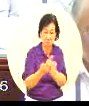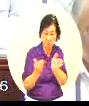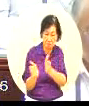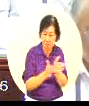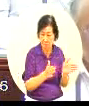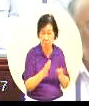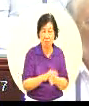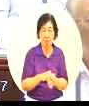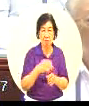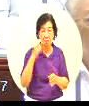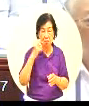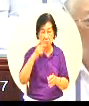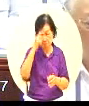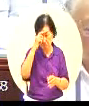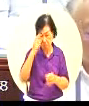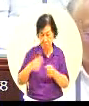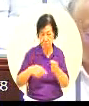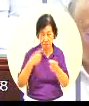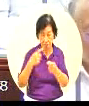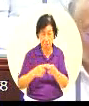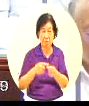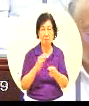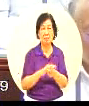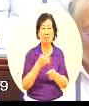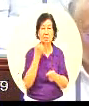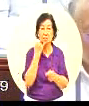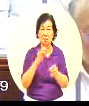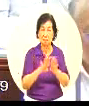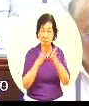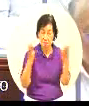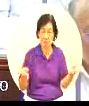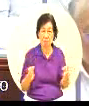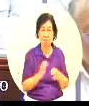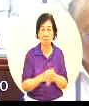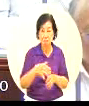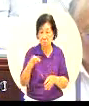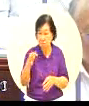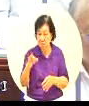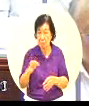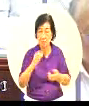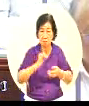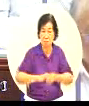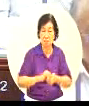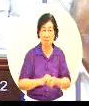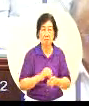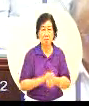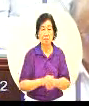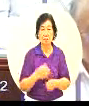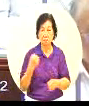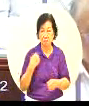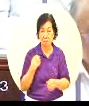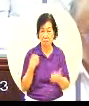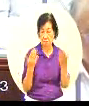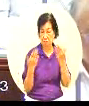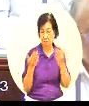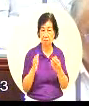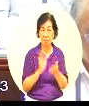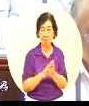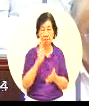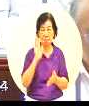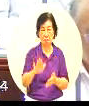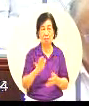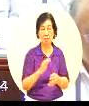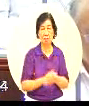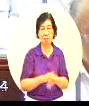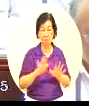分，明年希望会当上路。不过上重要的财源的部分，一定要先确定，安尼阮才会当知影讲未来要安那。不过到